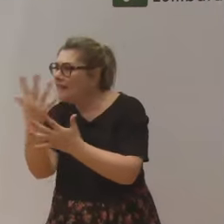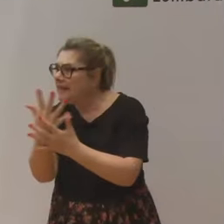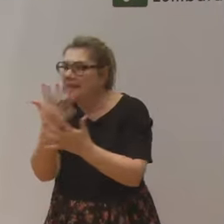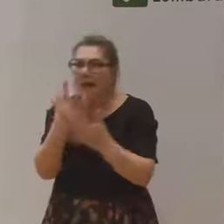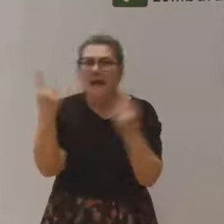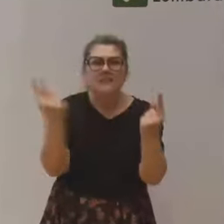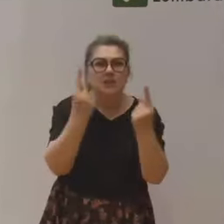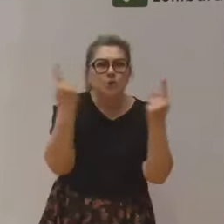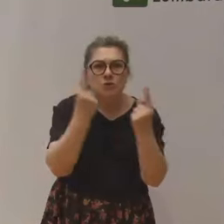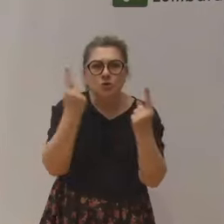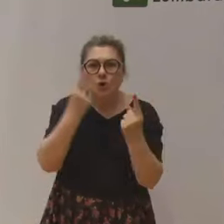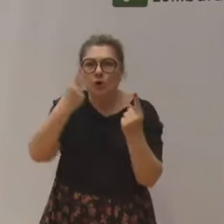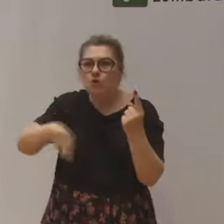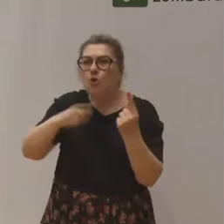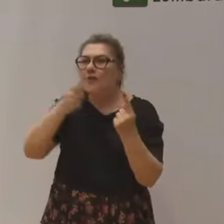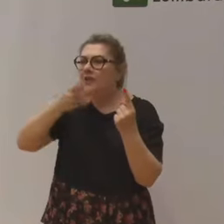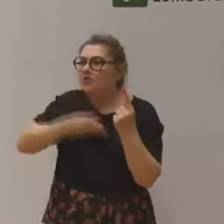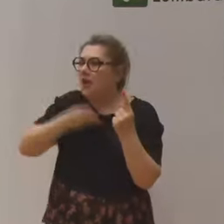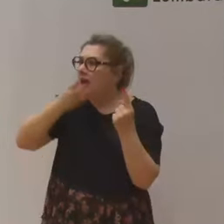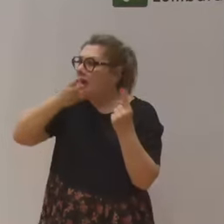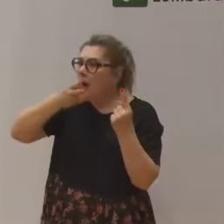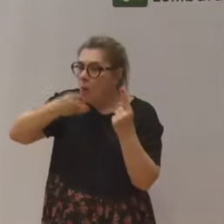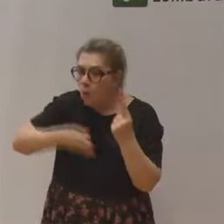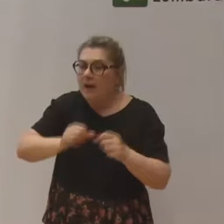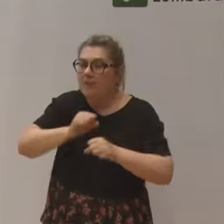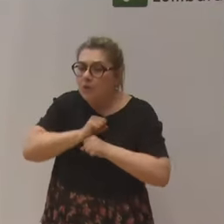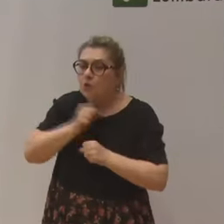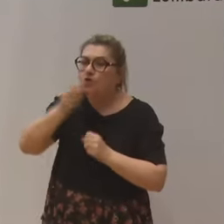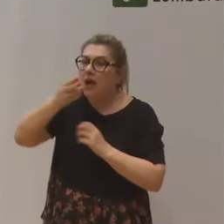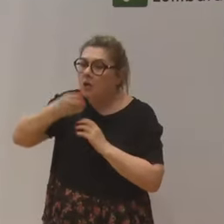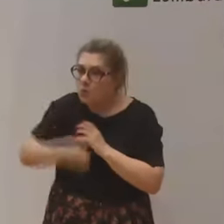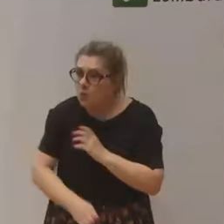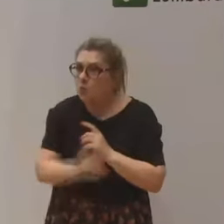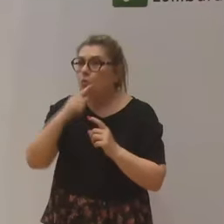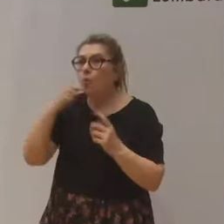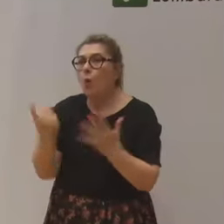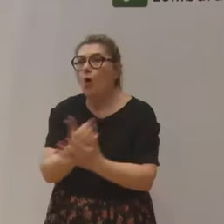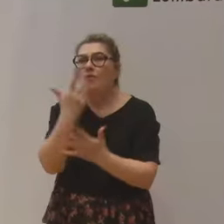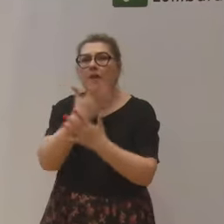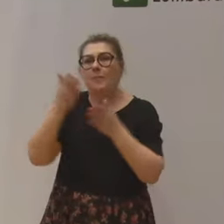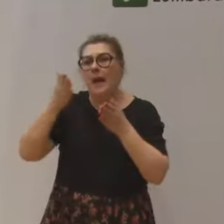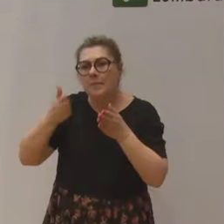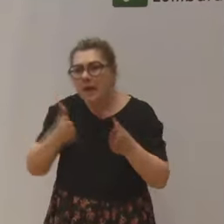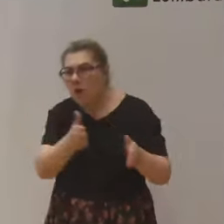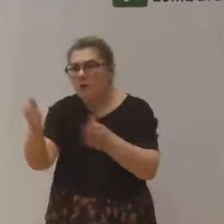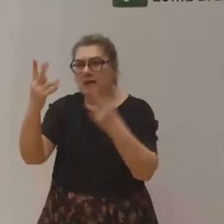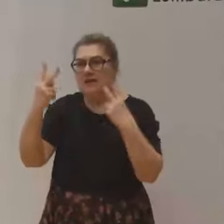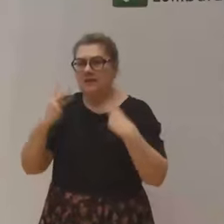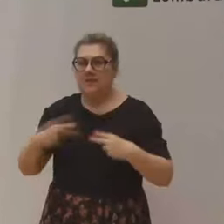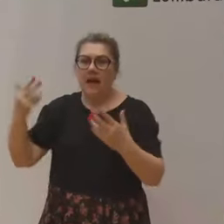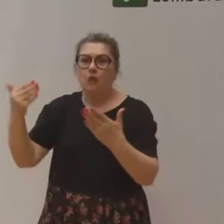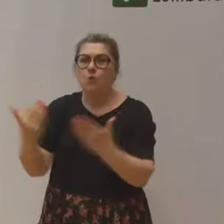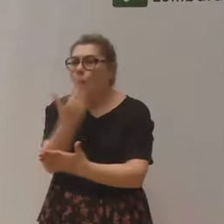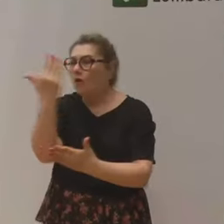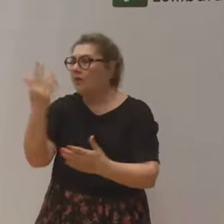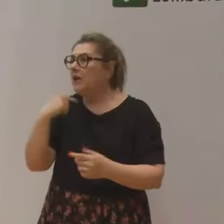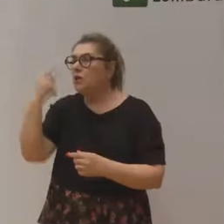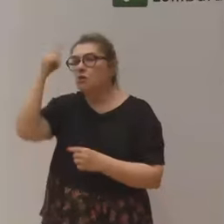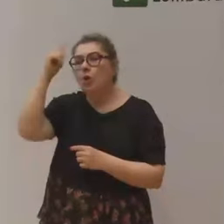cui nasca una nuova fiducia per costruire dei nuovi percorsi di vita, non in una